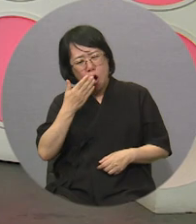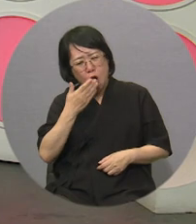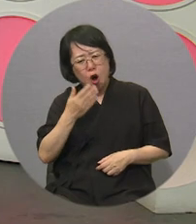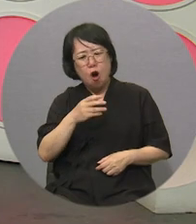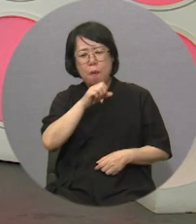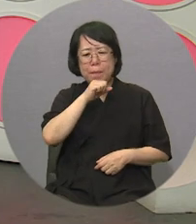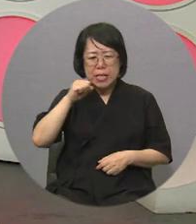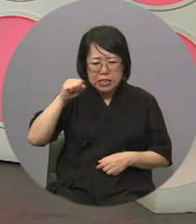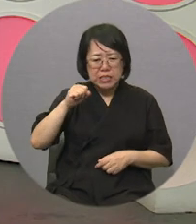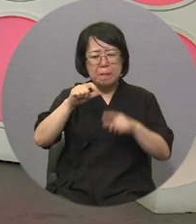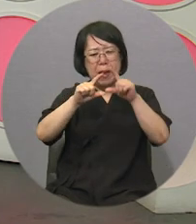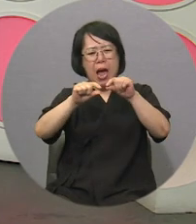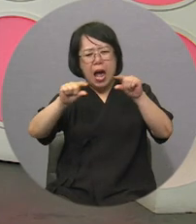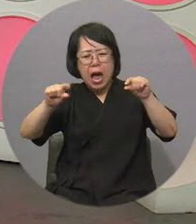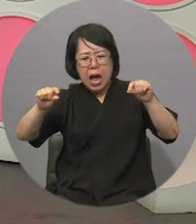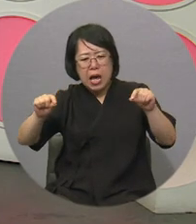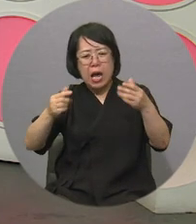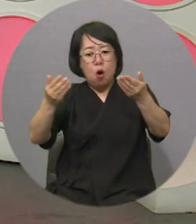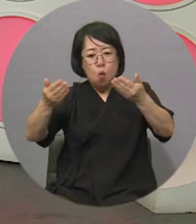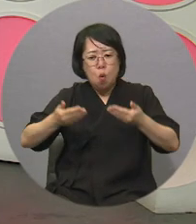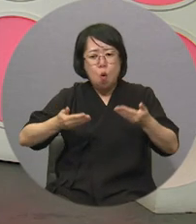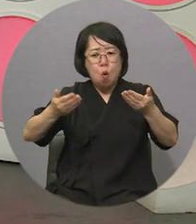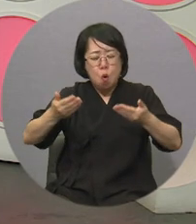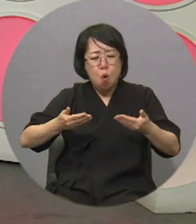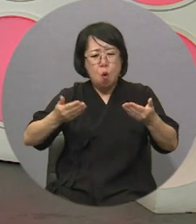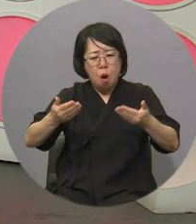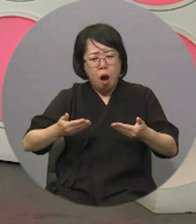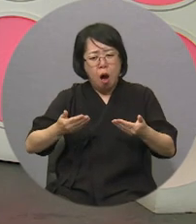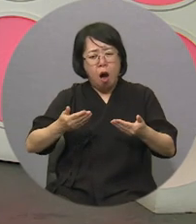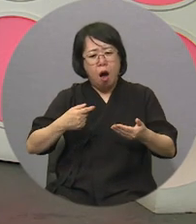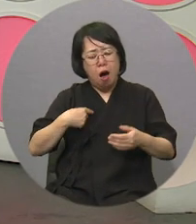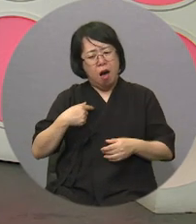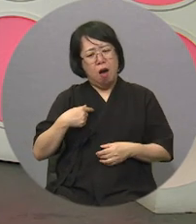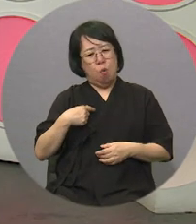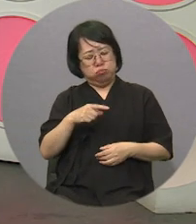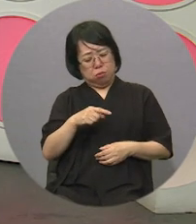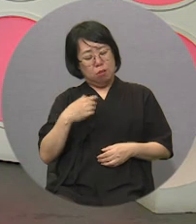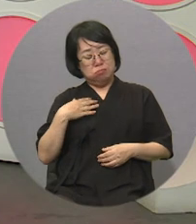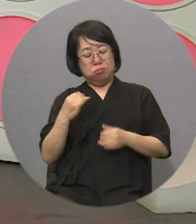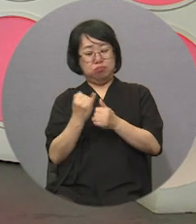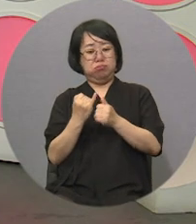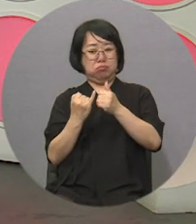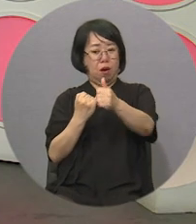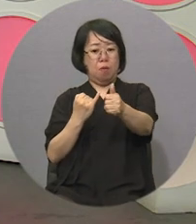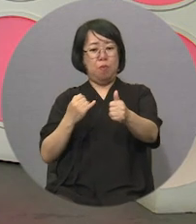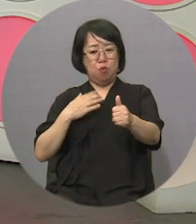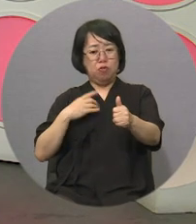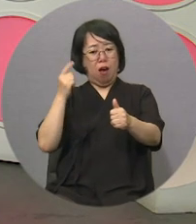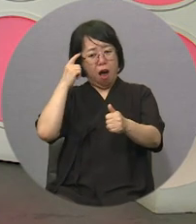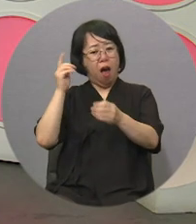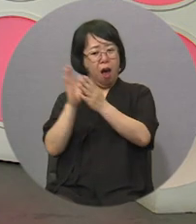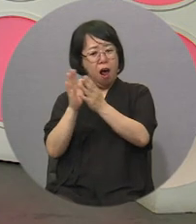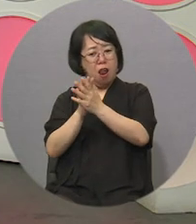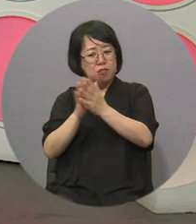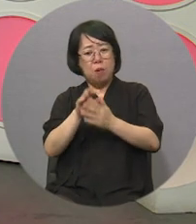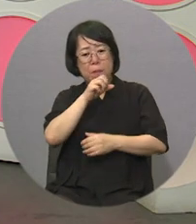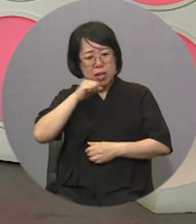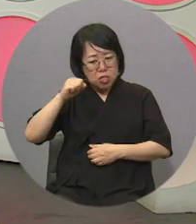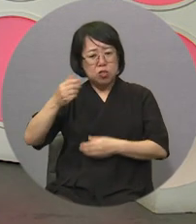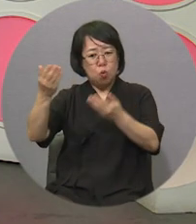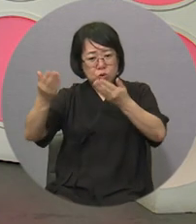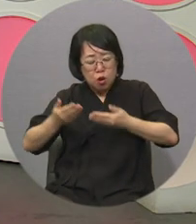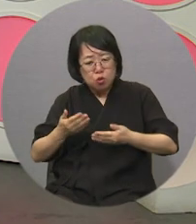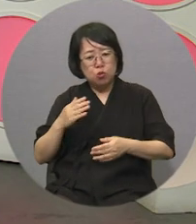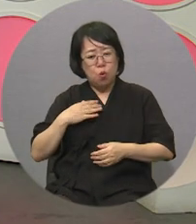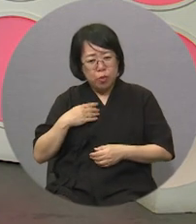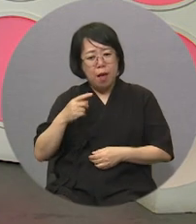다고 이것저것 챙겨 주셨고 저는 신랑이 퇴근길에 뭘 사왔고 같이 무슨 음식을 먹었는지 얘기를 하며